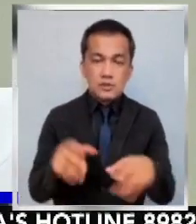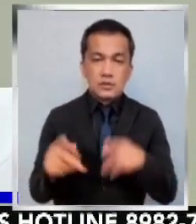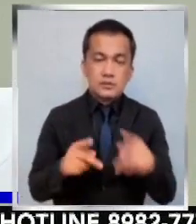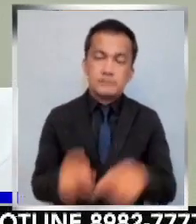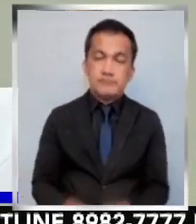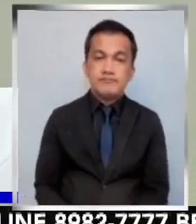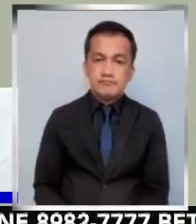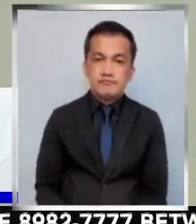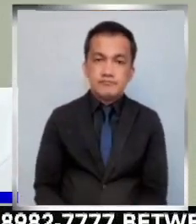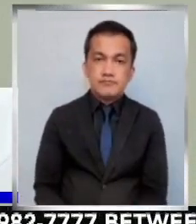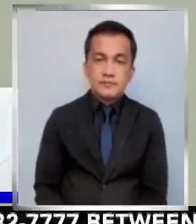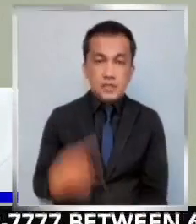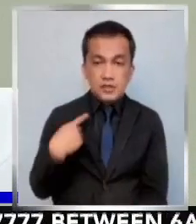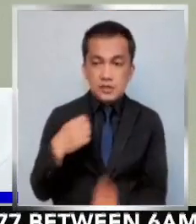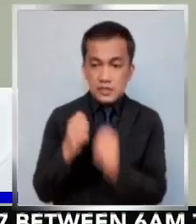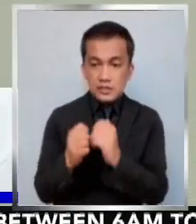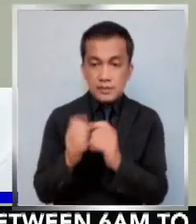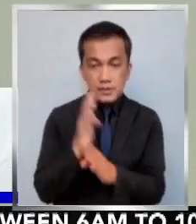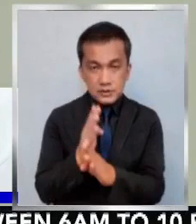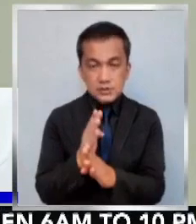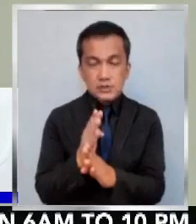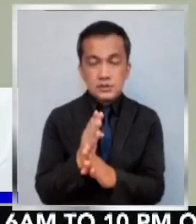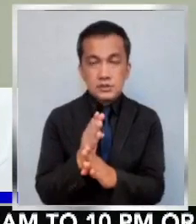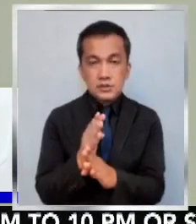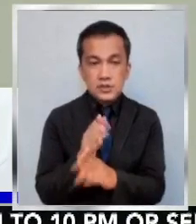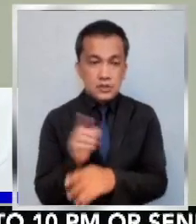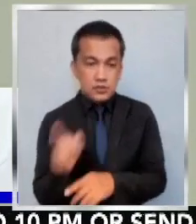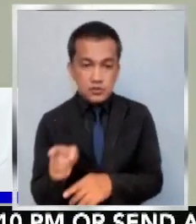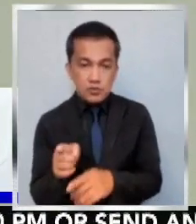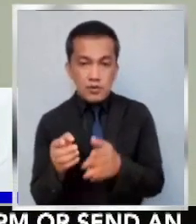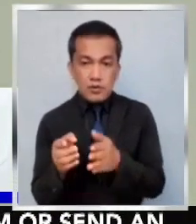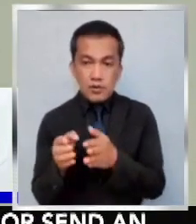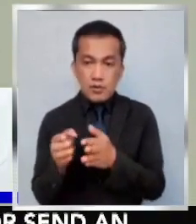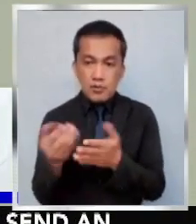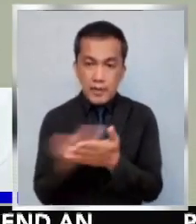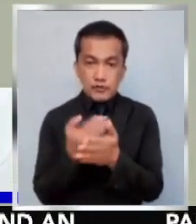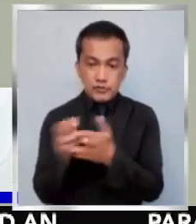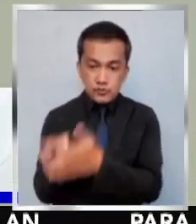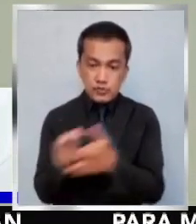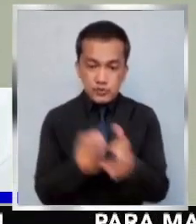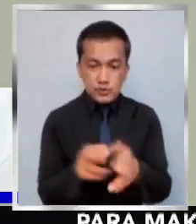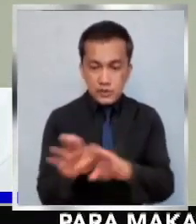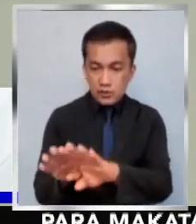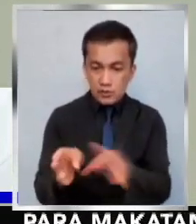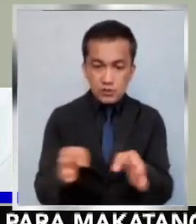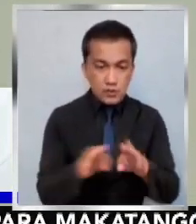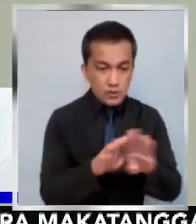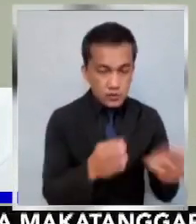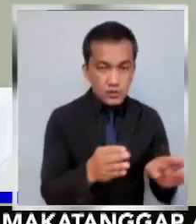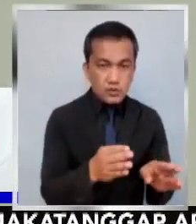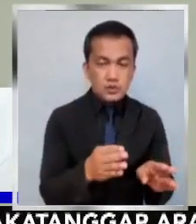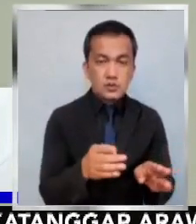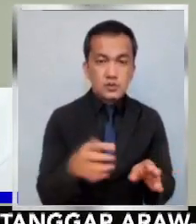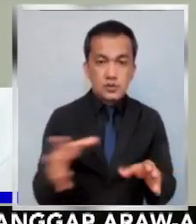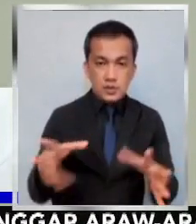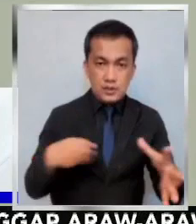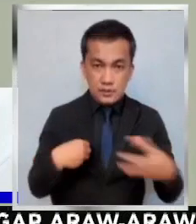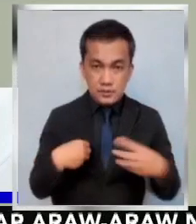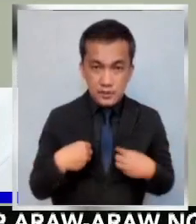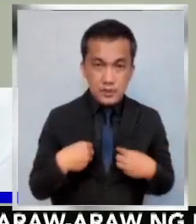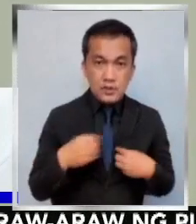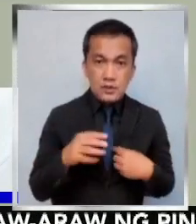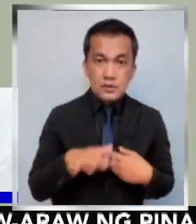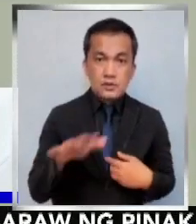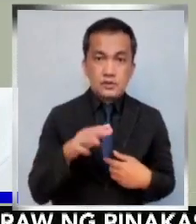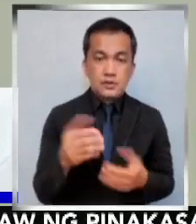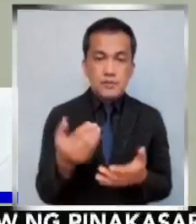tayo ng EDSA busway. So ito yung mga bagong ruta talaga na i-open to cater naman dun sa mga bagong